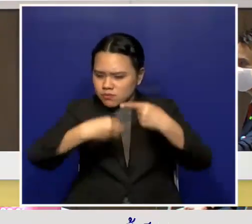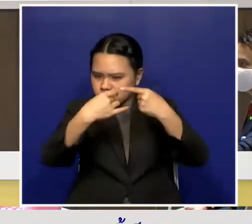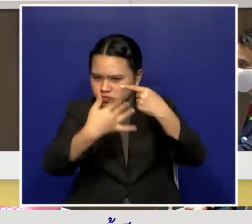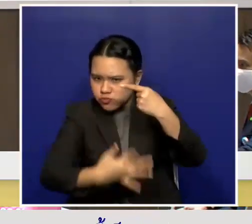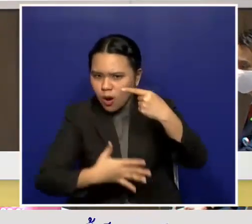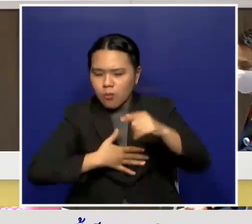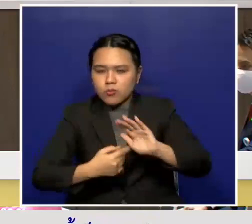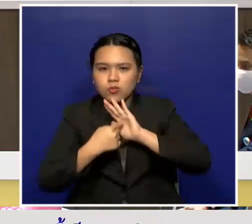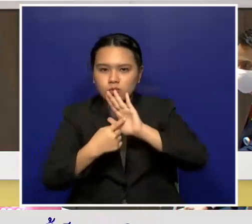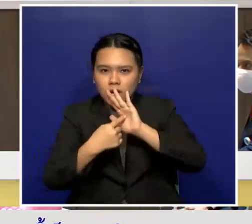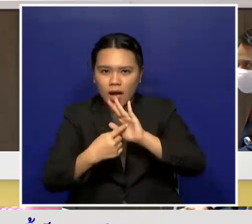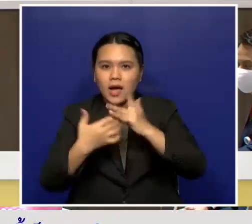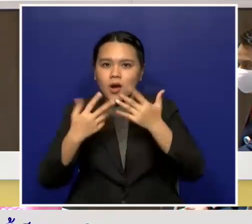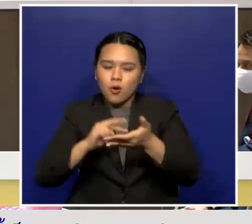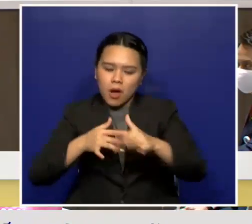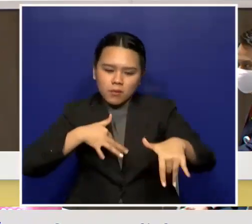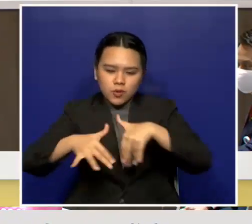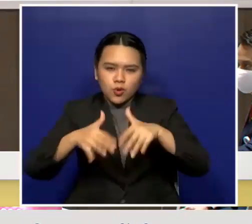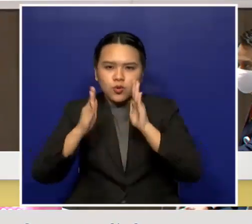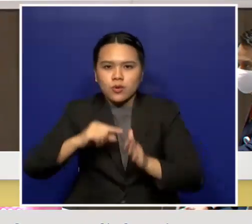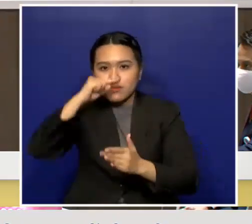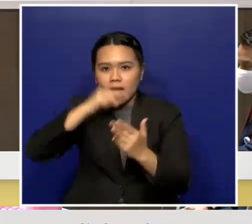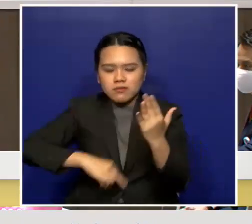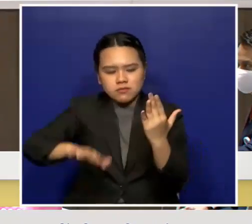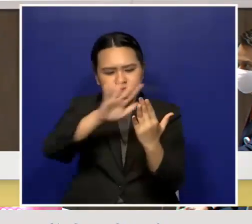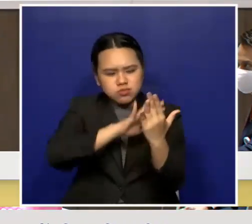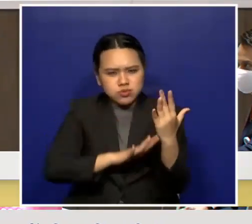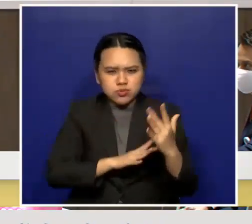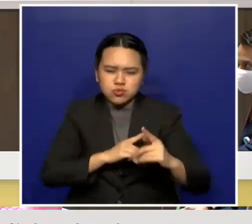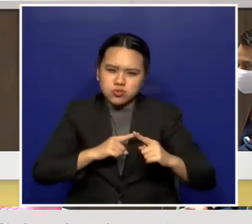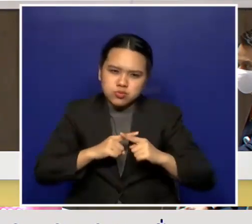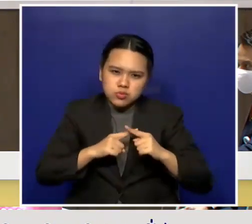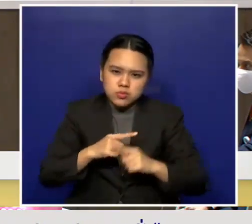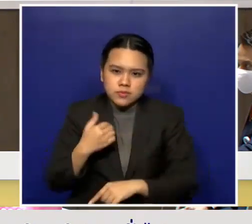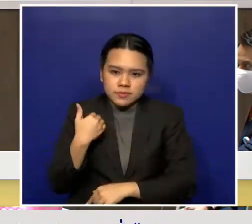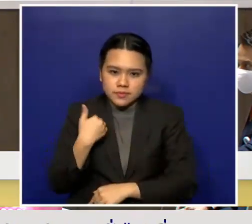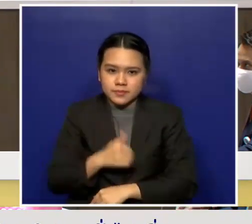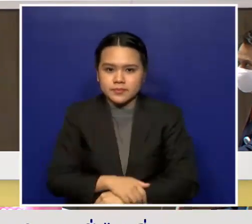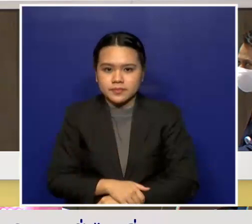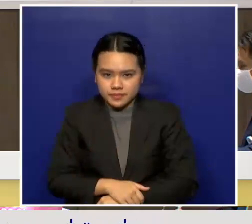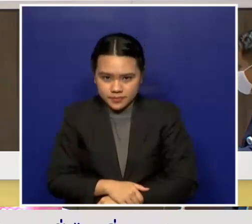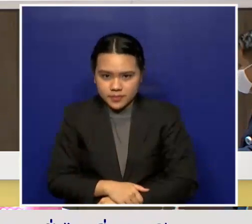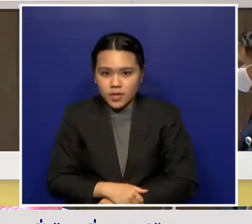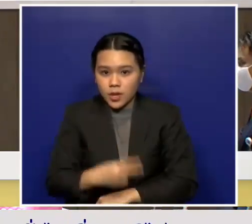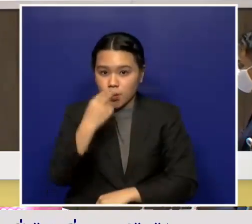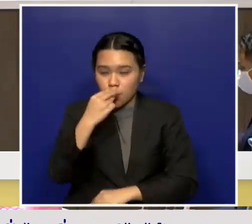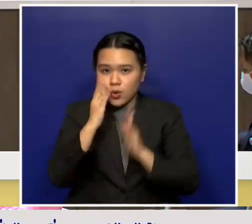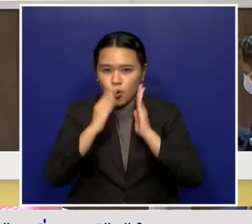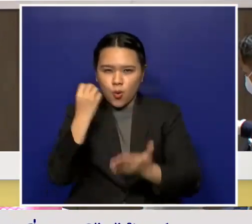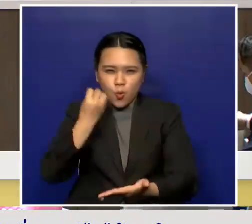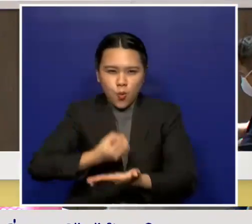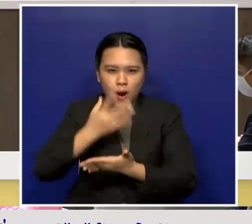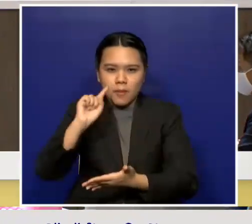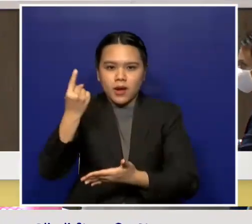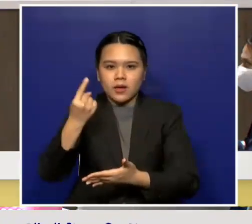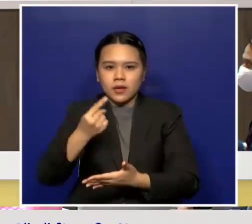ความเจ็บปวดของพี่น้องประชาชนคนไทยทั้งประเทศมาดูเจ้าสัวอีกลายหนึ่งอย่าเพิ่งขึ้นนะเอ้